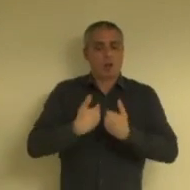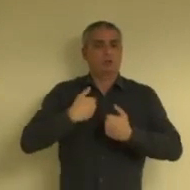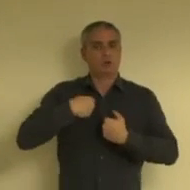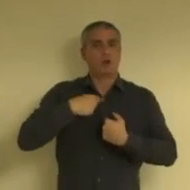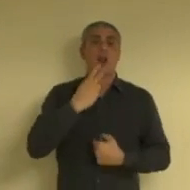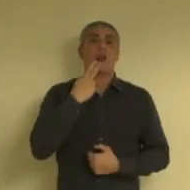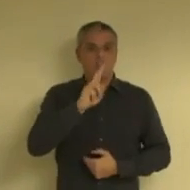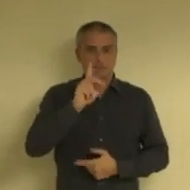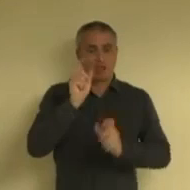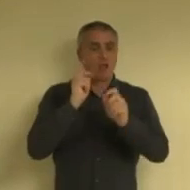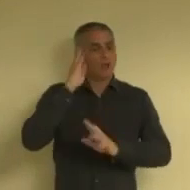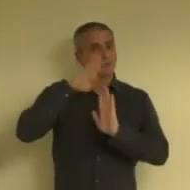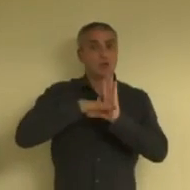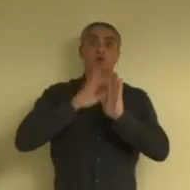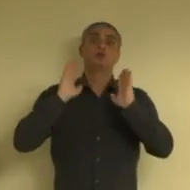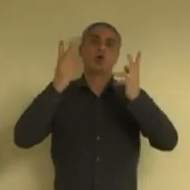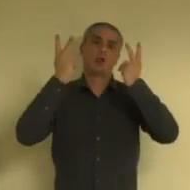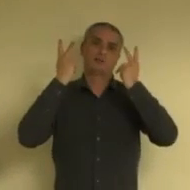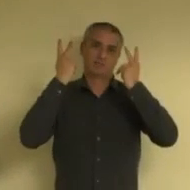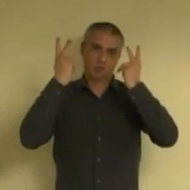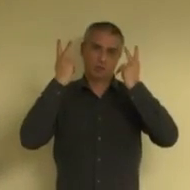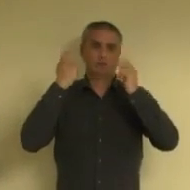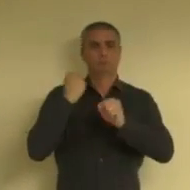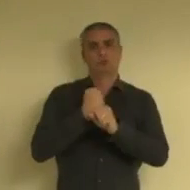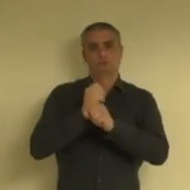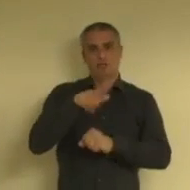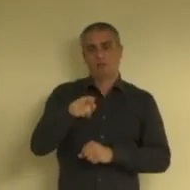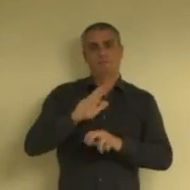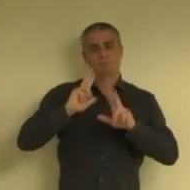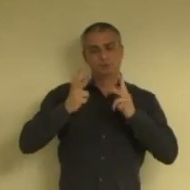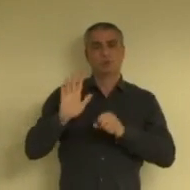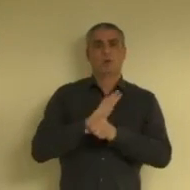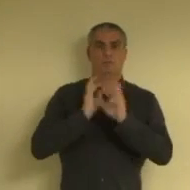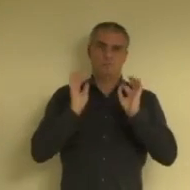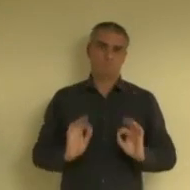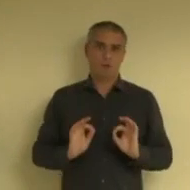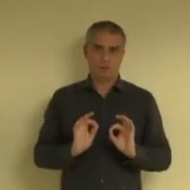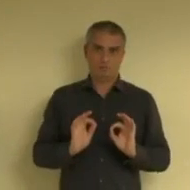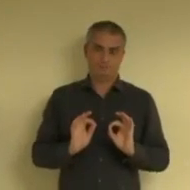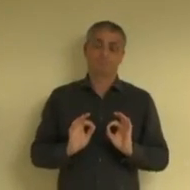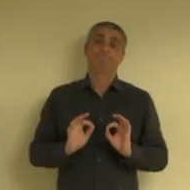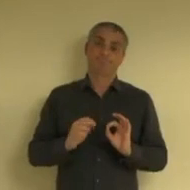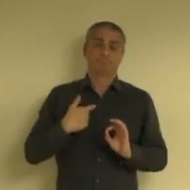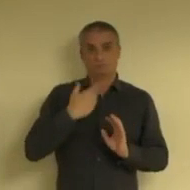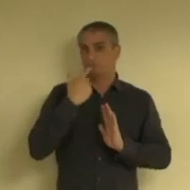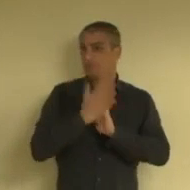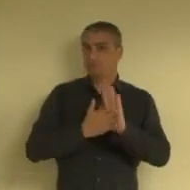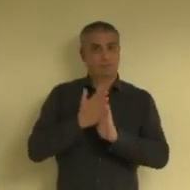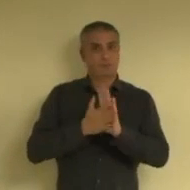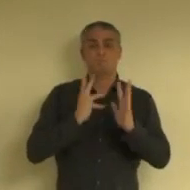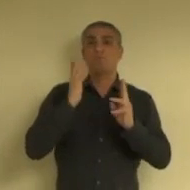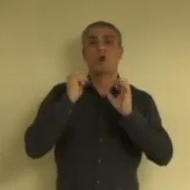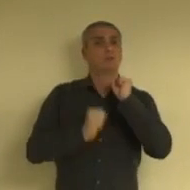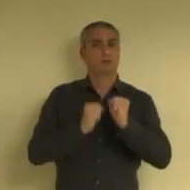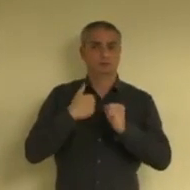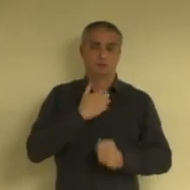לנו להבטיח שההנחיות האלה, שהן כל כך חיוניות, מתקיימות גם הן באופן מלא. ואנחנו מדברים פה על כמה